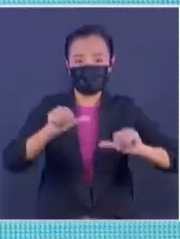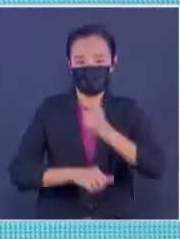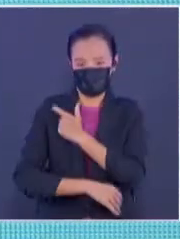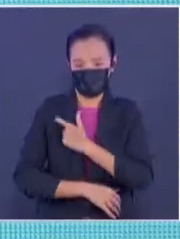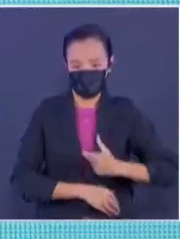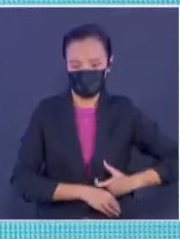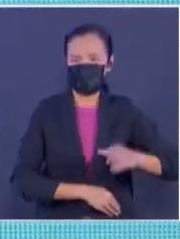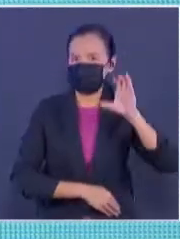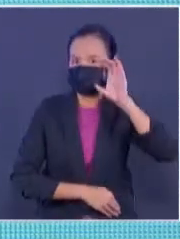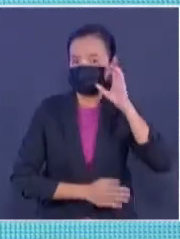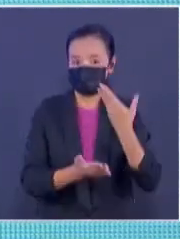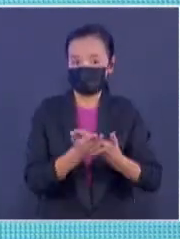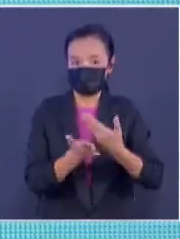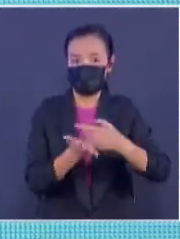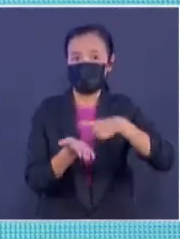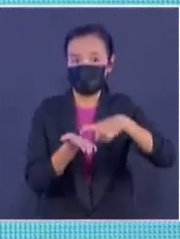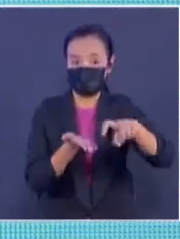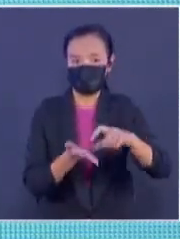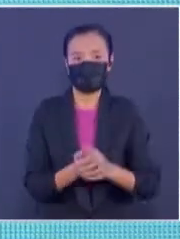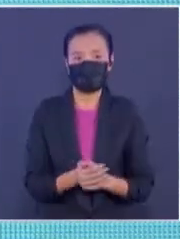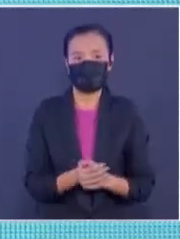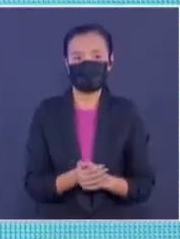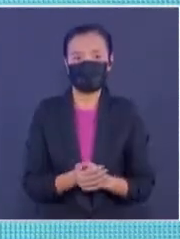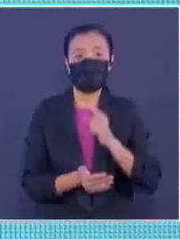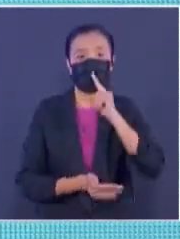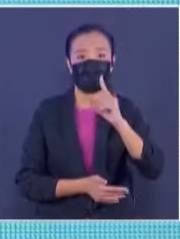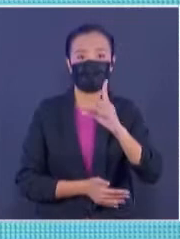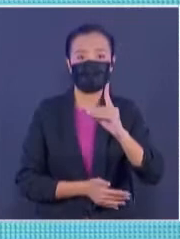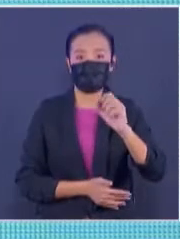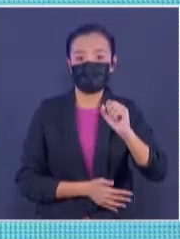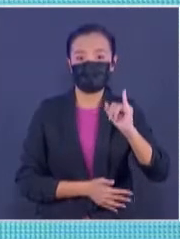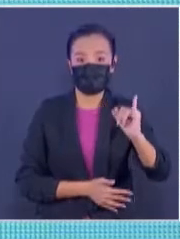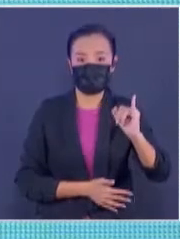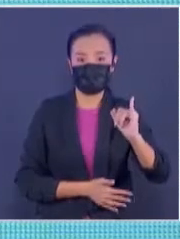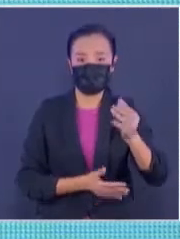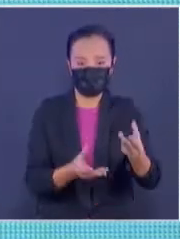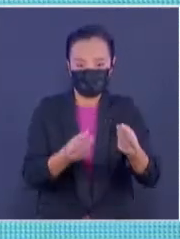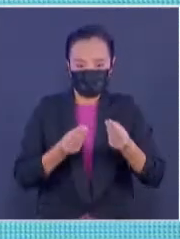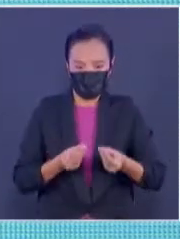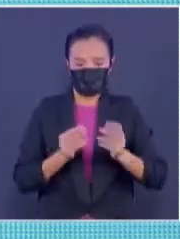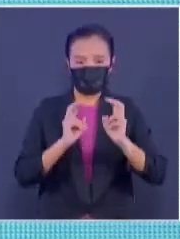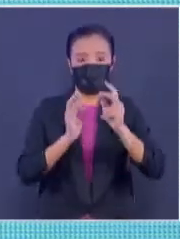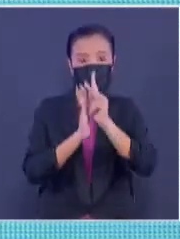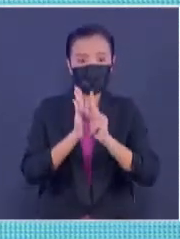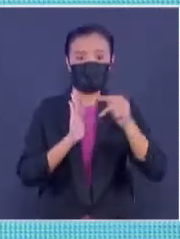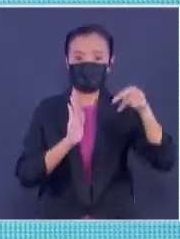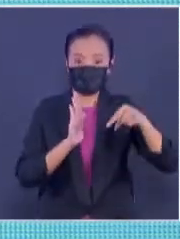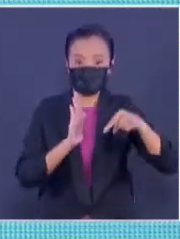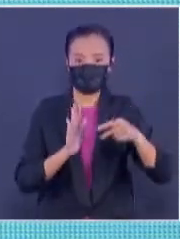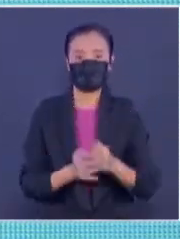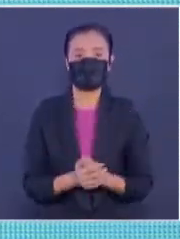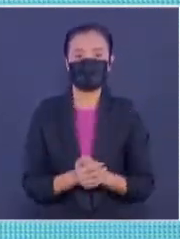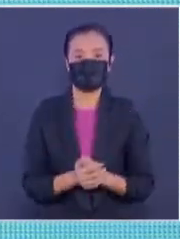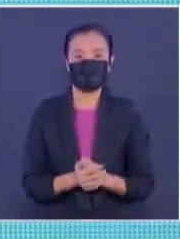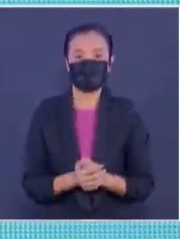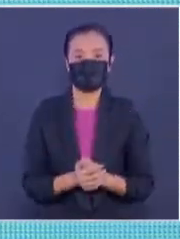ครับโอนเงินล่าสุดครับทางราชวิทยาลัยร้องต่อ DSI ให้รับเรื่องนี้เป็นคดีพิเศษครับโดยความเคลื่อนไ